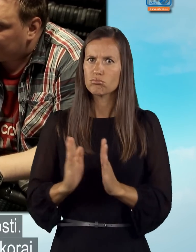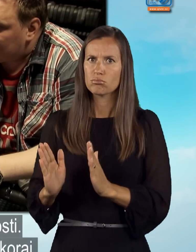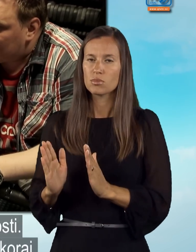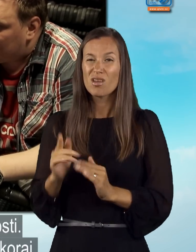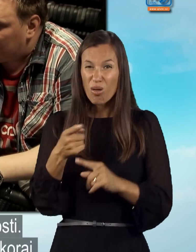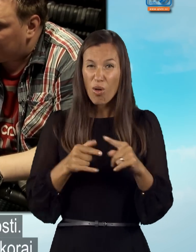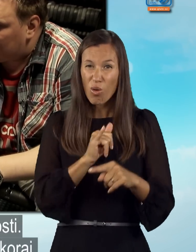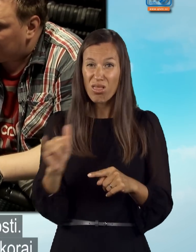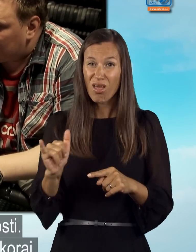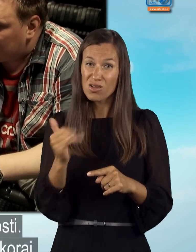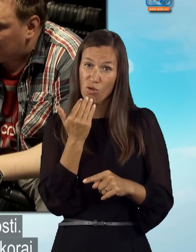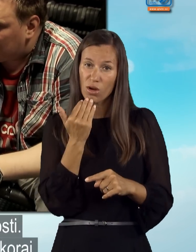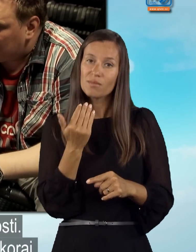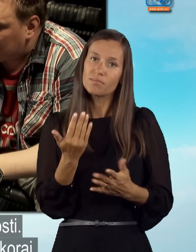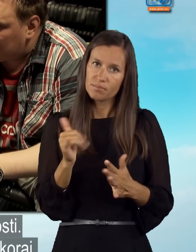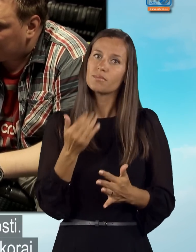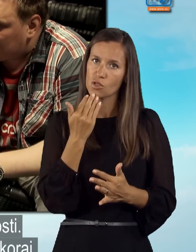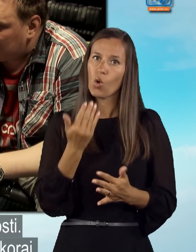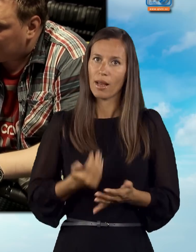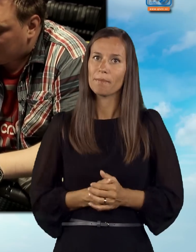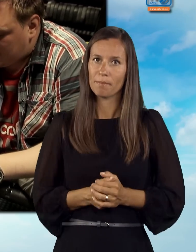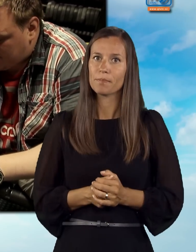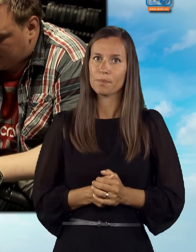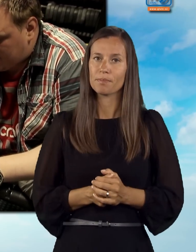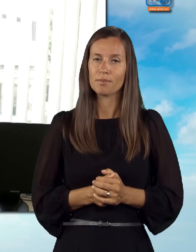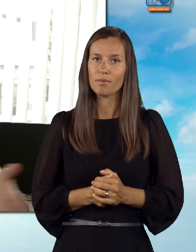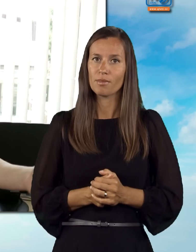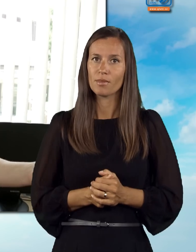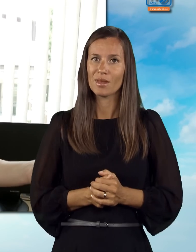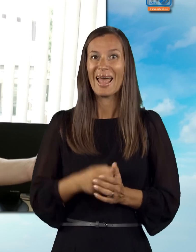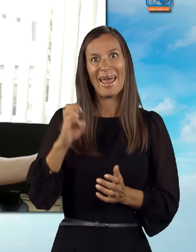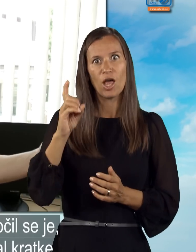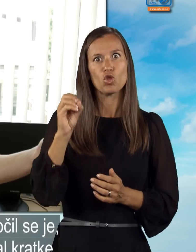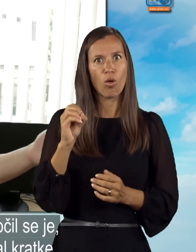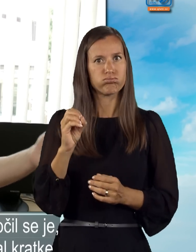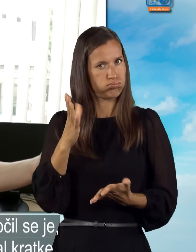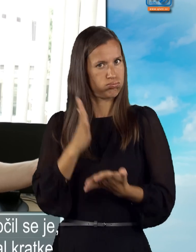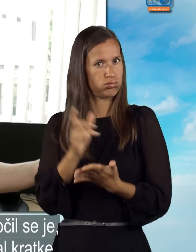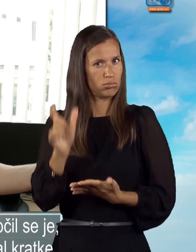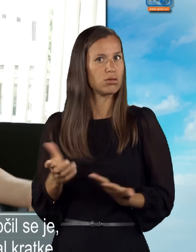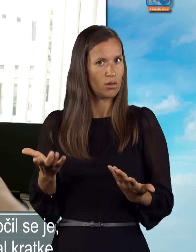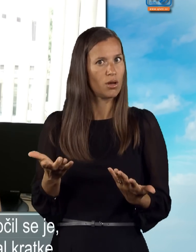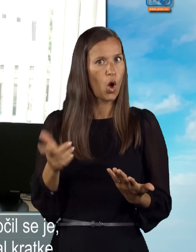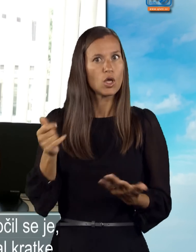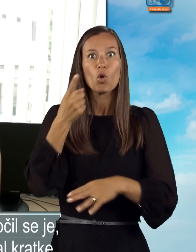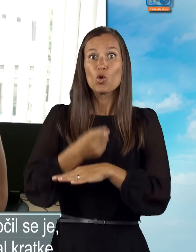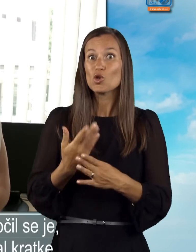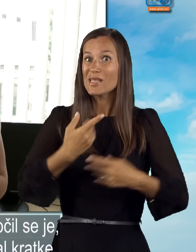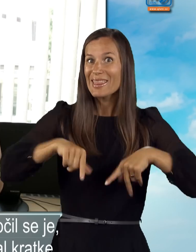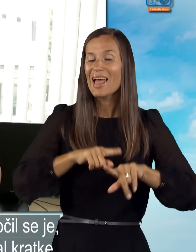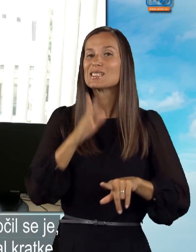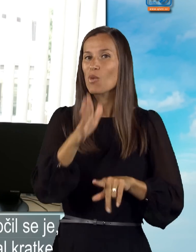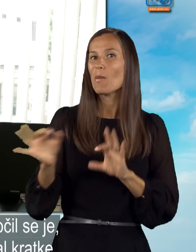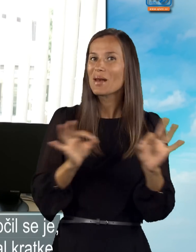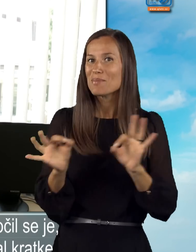Ne? To je pol leta, skoraj. Skoraj. Edo je res model. Odločil se je, da bo za